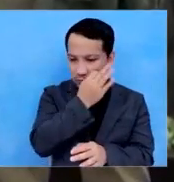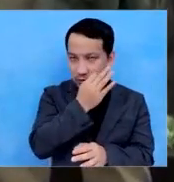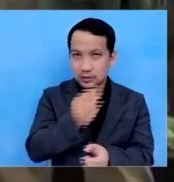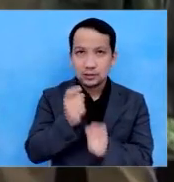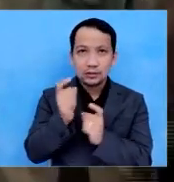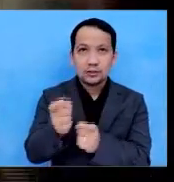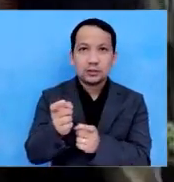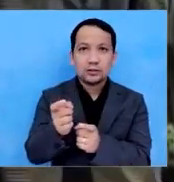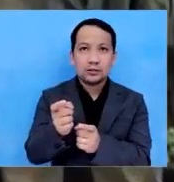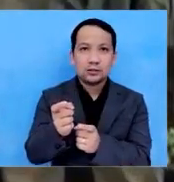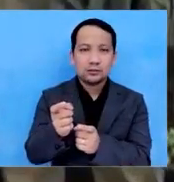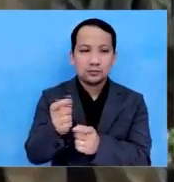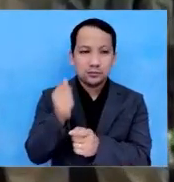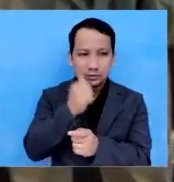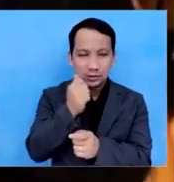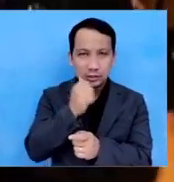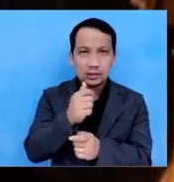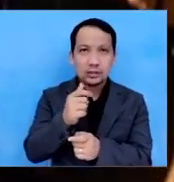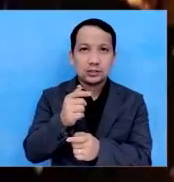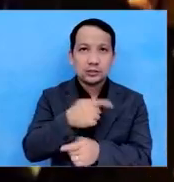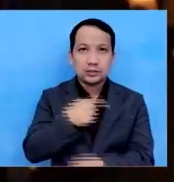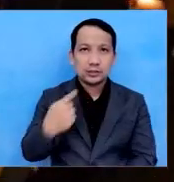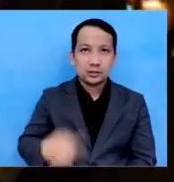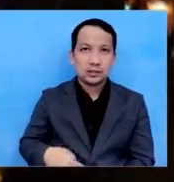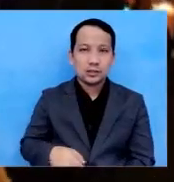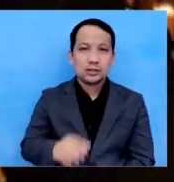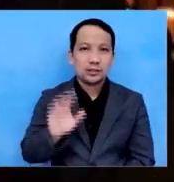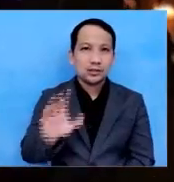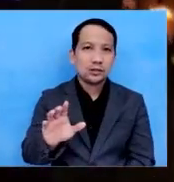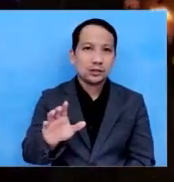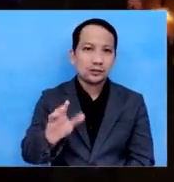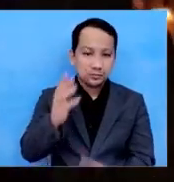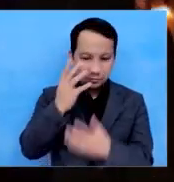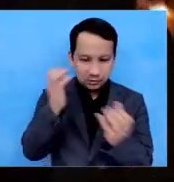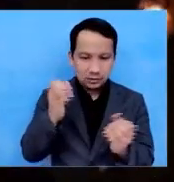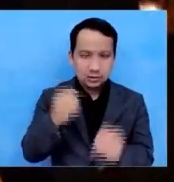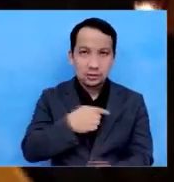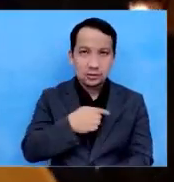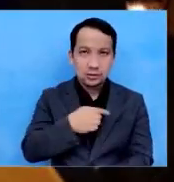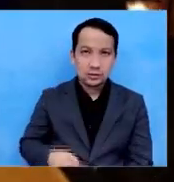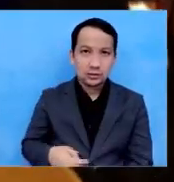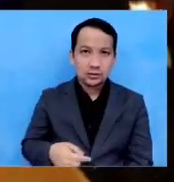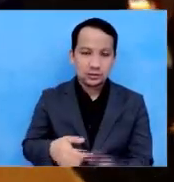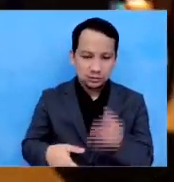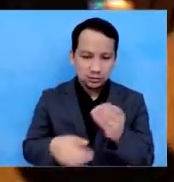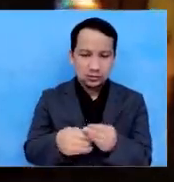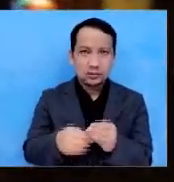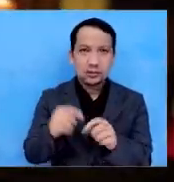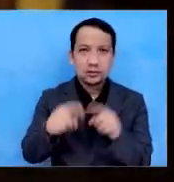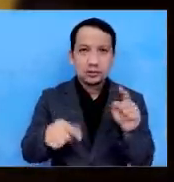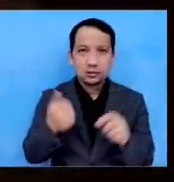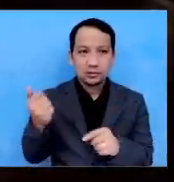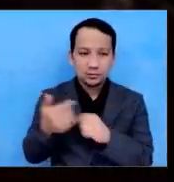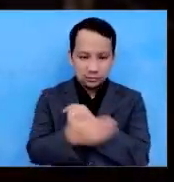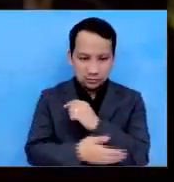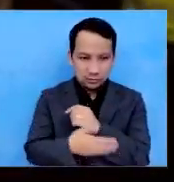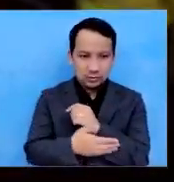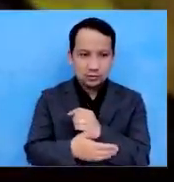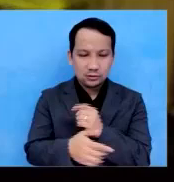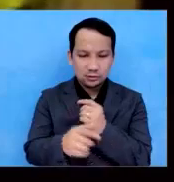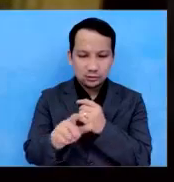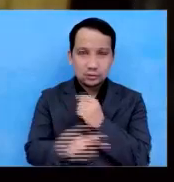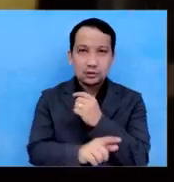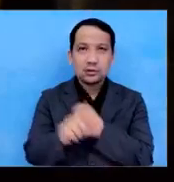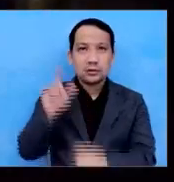mga kababayan sa mainland. Ang galit ng mga Chinese umabot na rin sa ibang bansa. Sa London, United